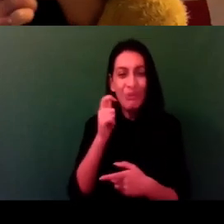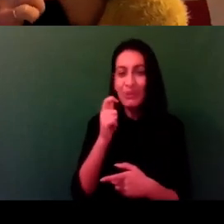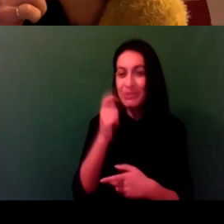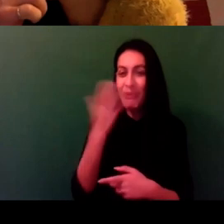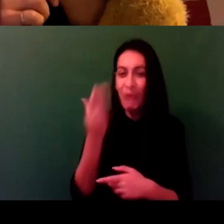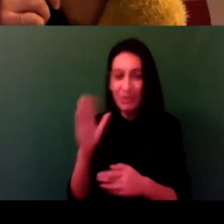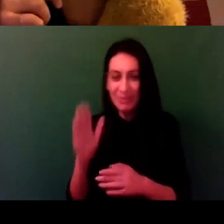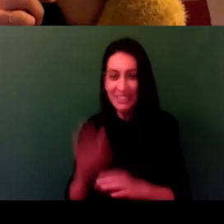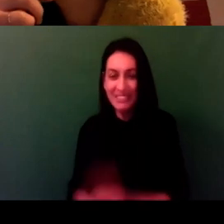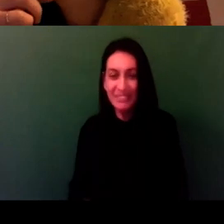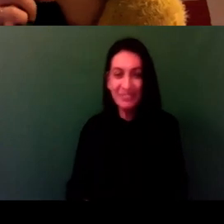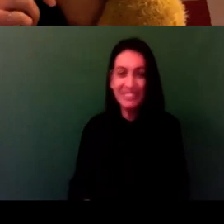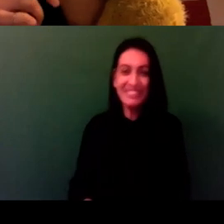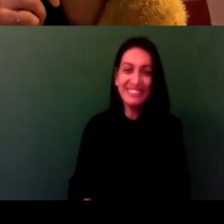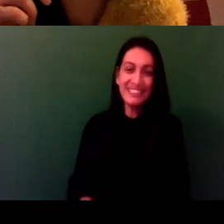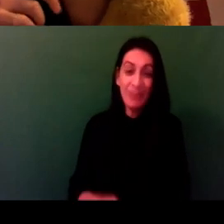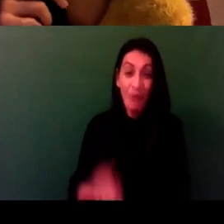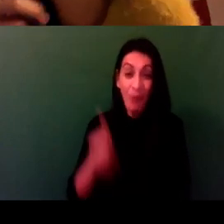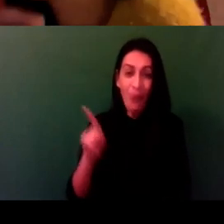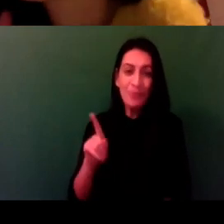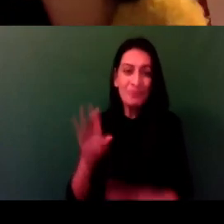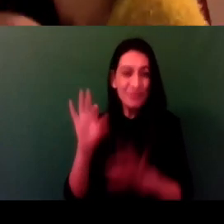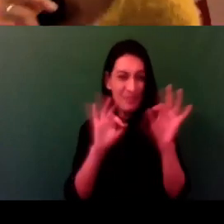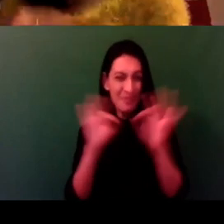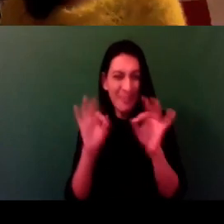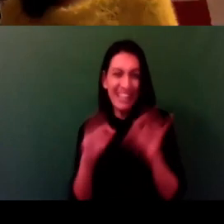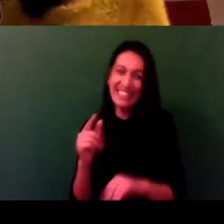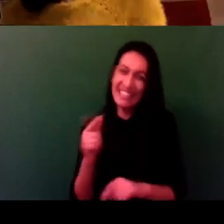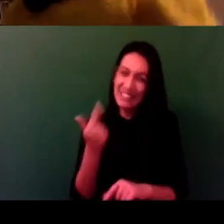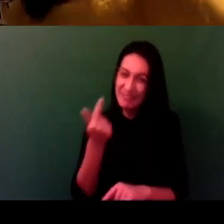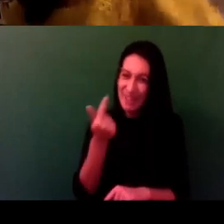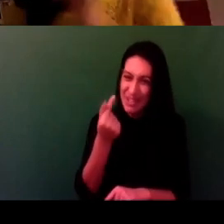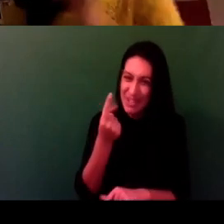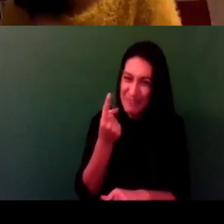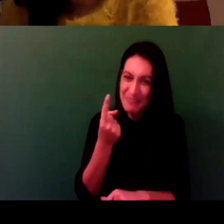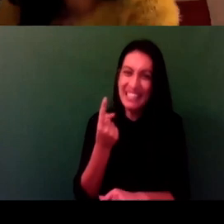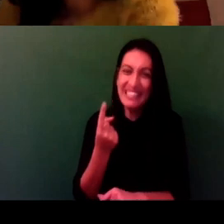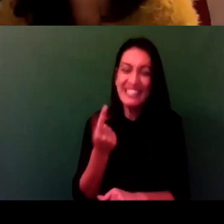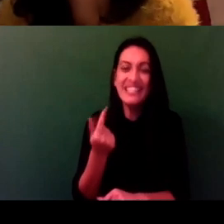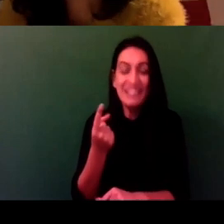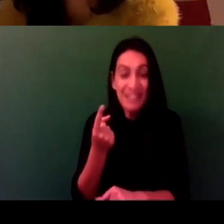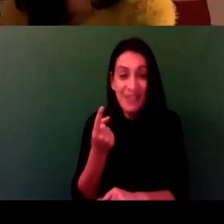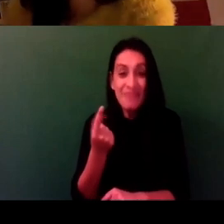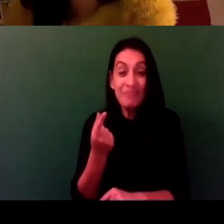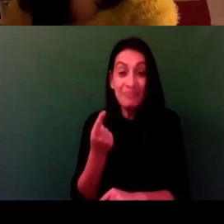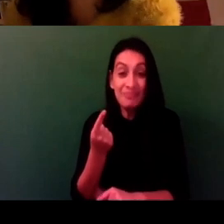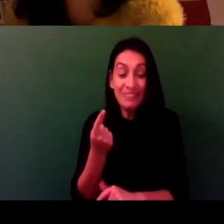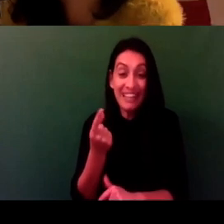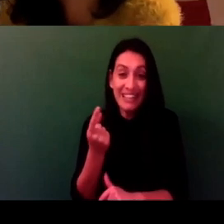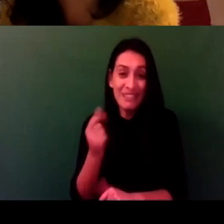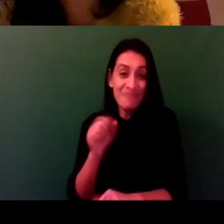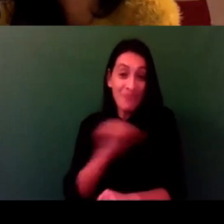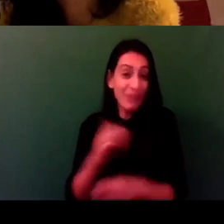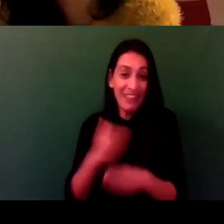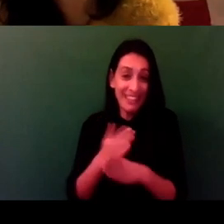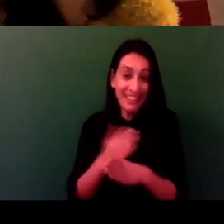yaşayan tanrılar gibi gelirler. Yani ben anlar, sanattan anlar, felsefeden anlar. Evet. O yüzden hep korkarım. Yani. Biz de korkarız